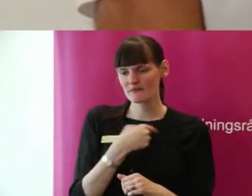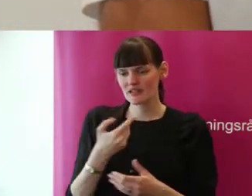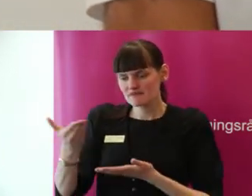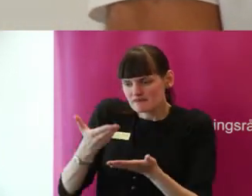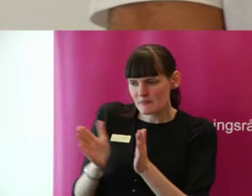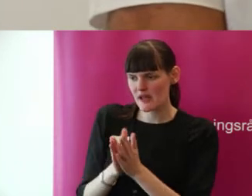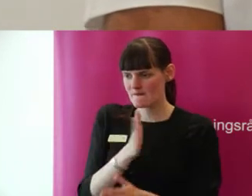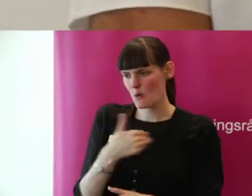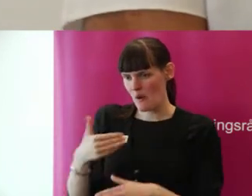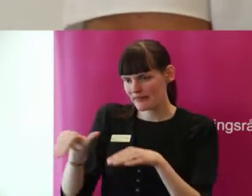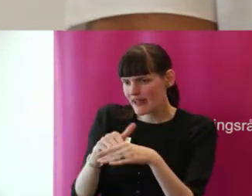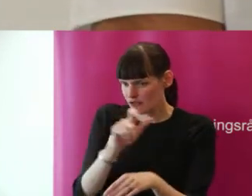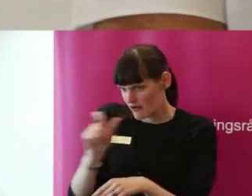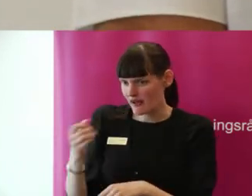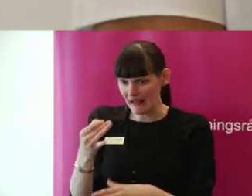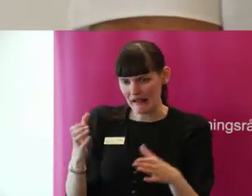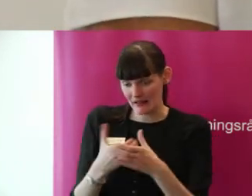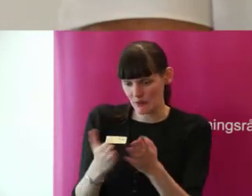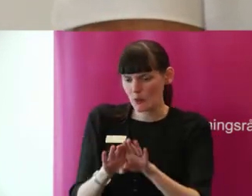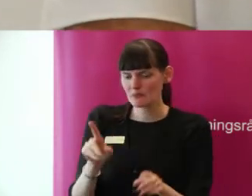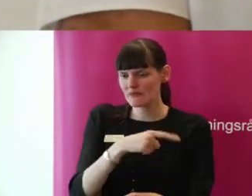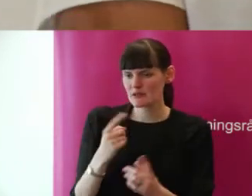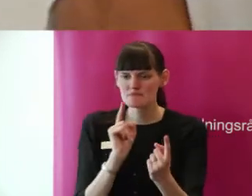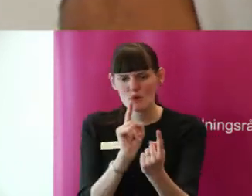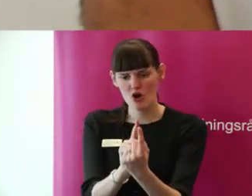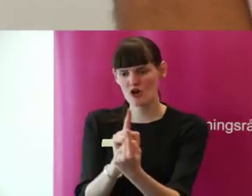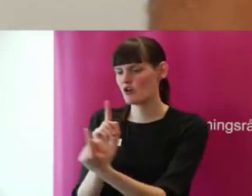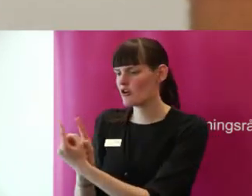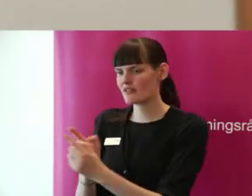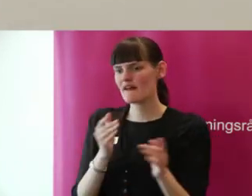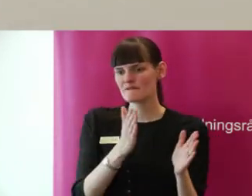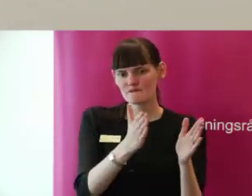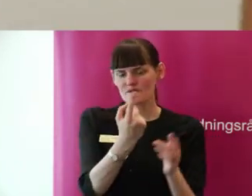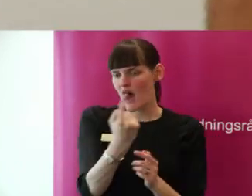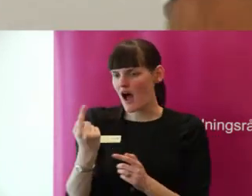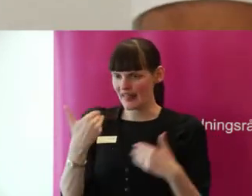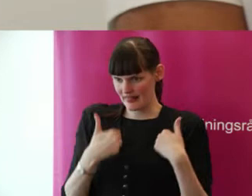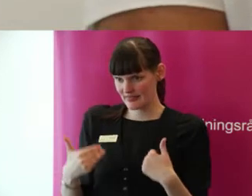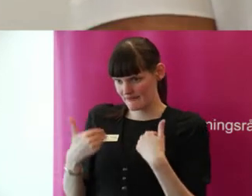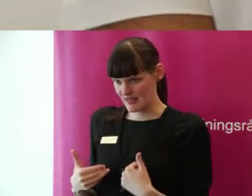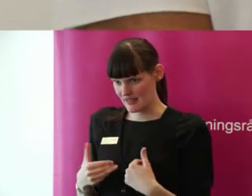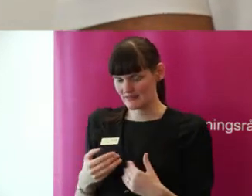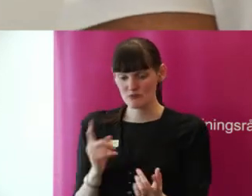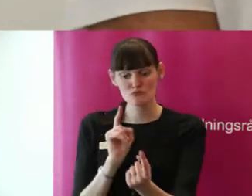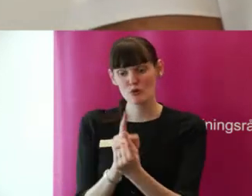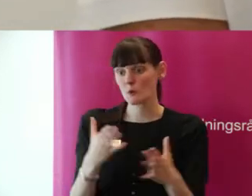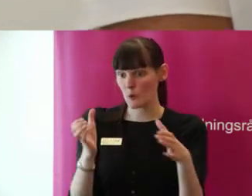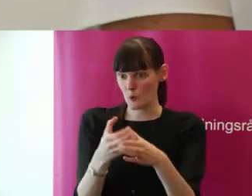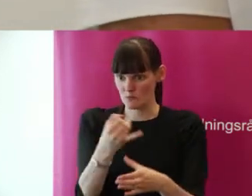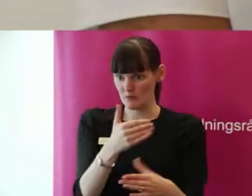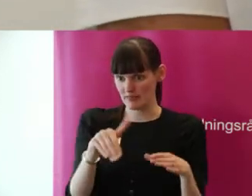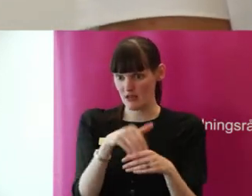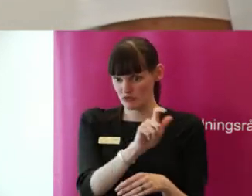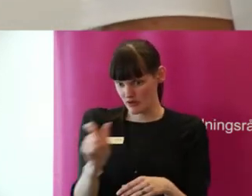i klassrummet, då möter vi varje individ, vi möter en grupp med deltagare. Och vi försöker se varje individ,